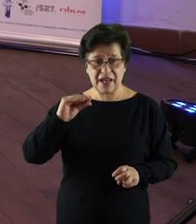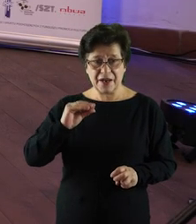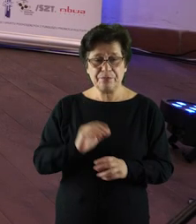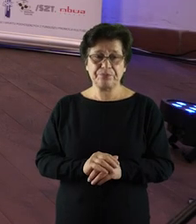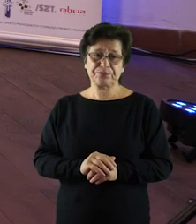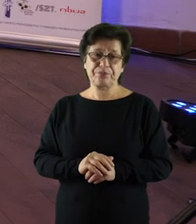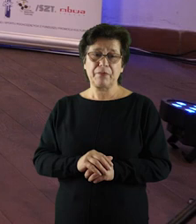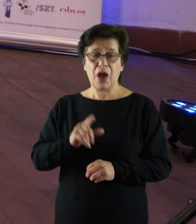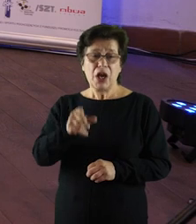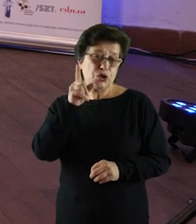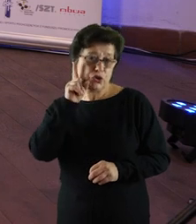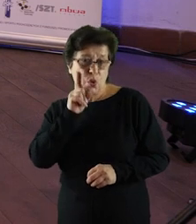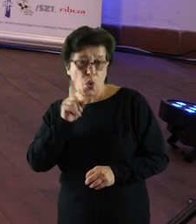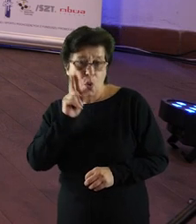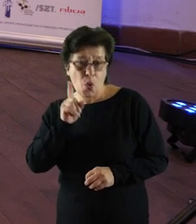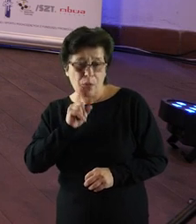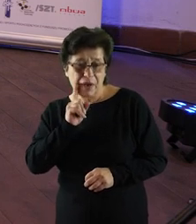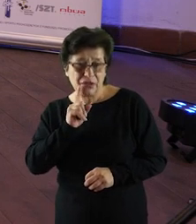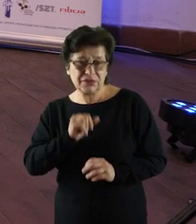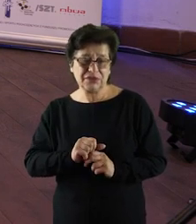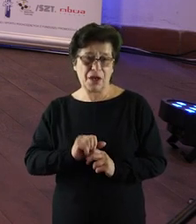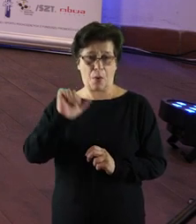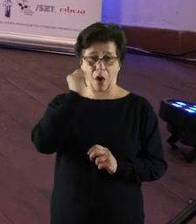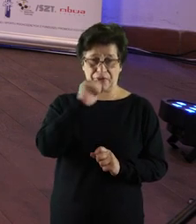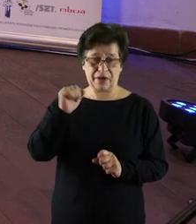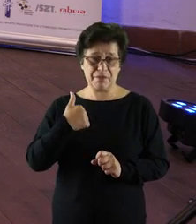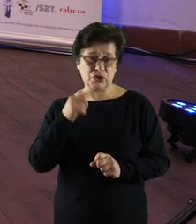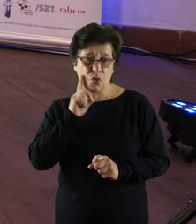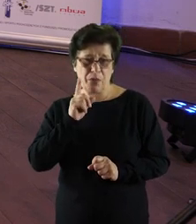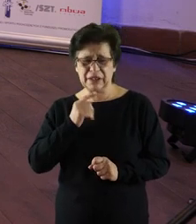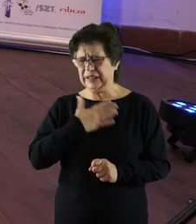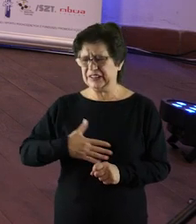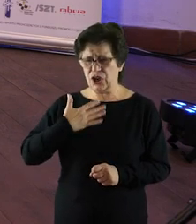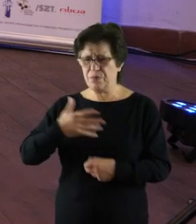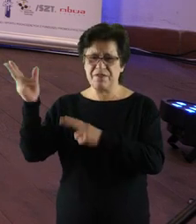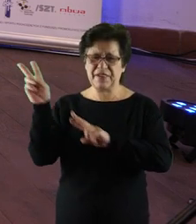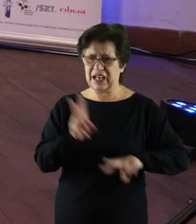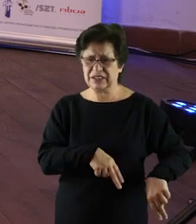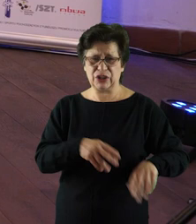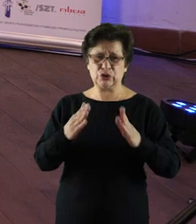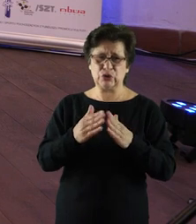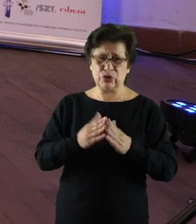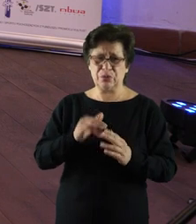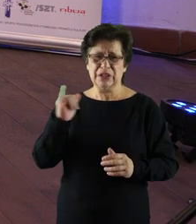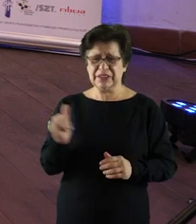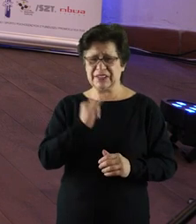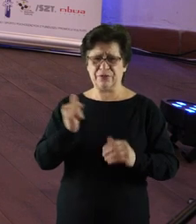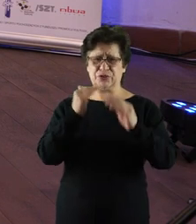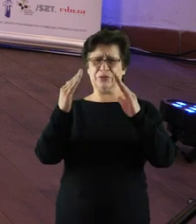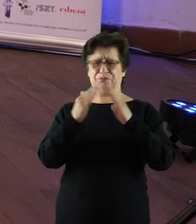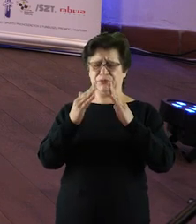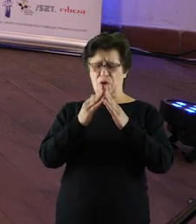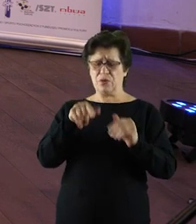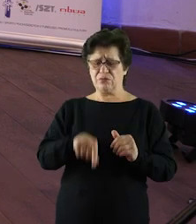to właśnie on bardzo nie lubi wracać ze szkoły do domu, ponieważ pod domem, gdzie zawsze tata parkował